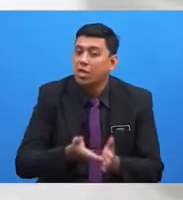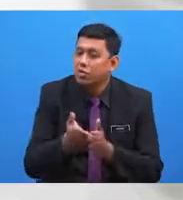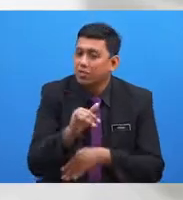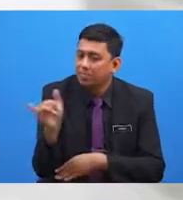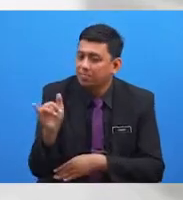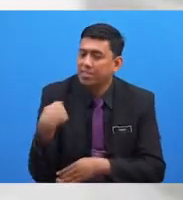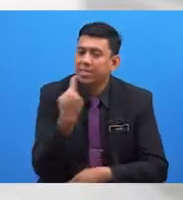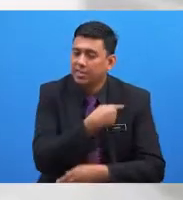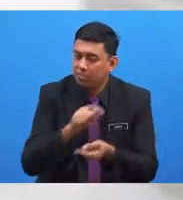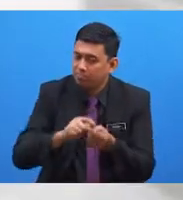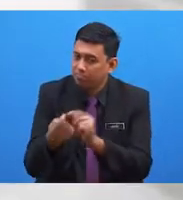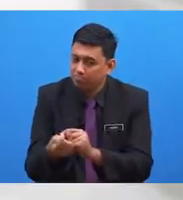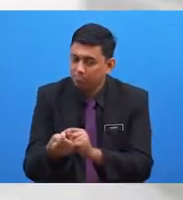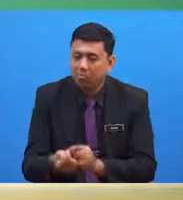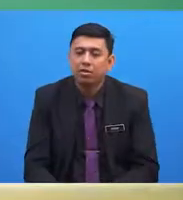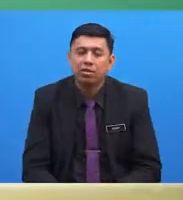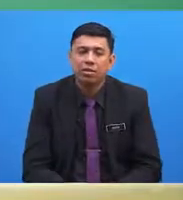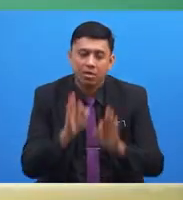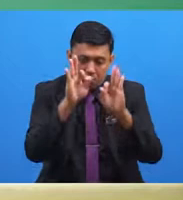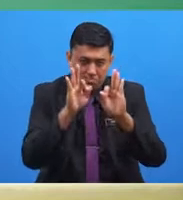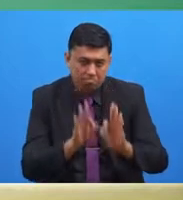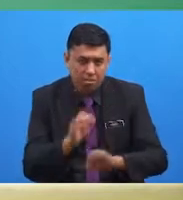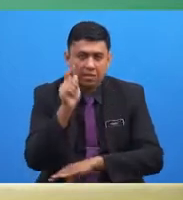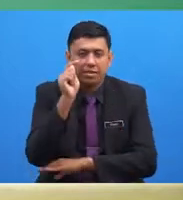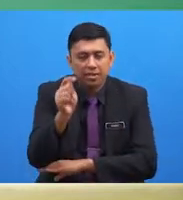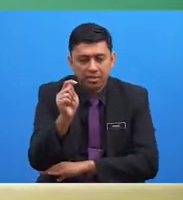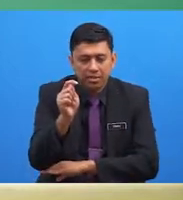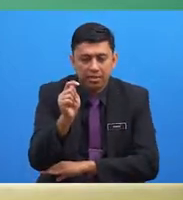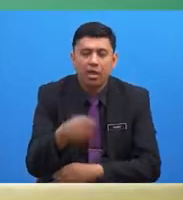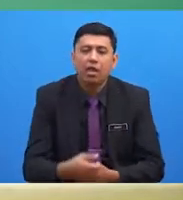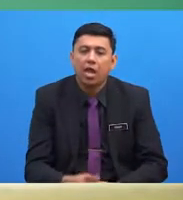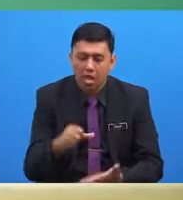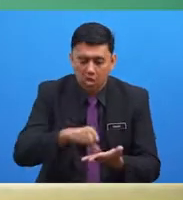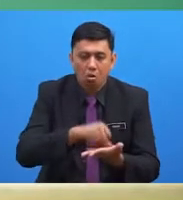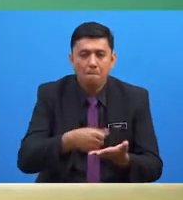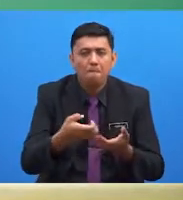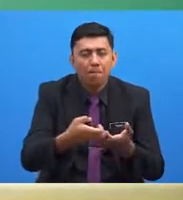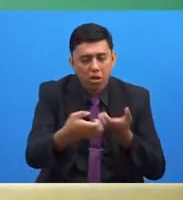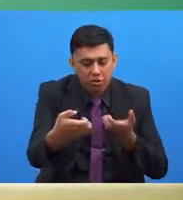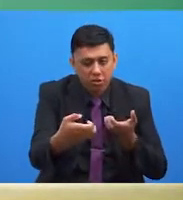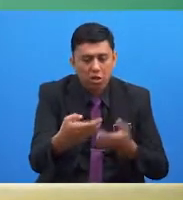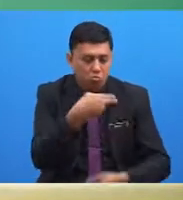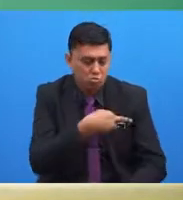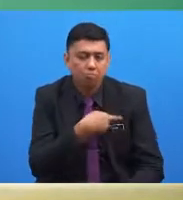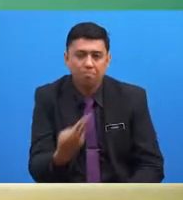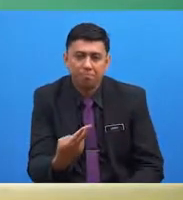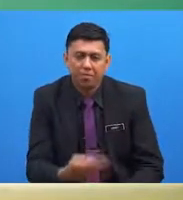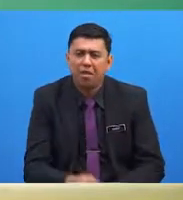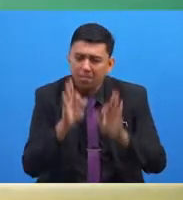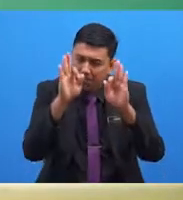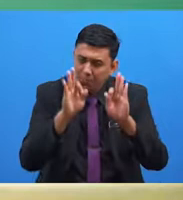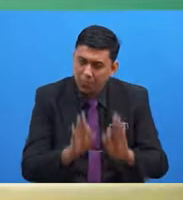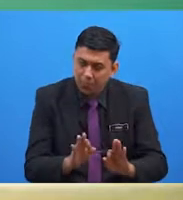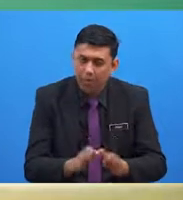Seterusnya, kita beralih pula dengan melihat format T akaun pengasingan untung rugi. Format T akaun